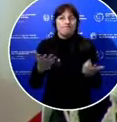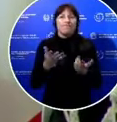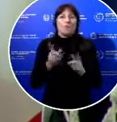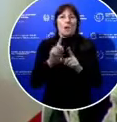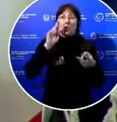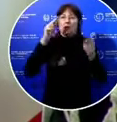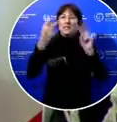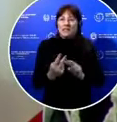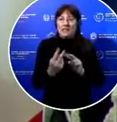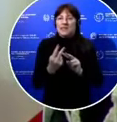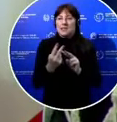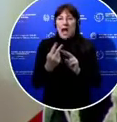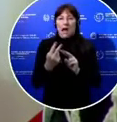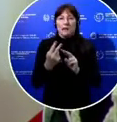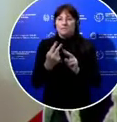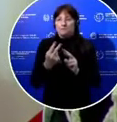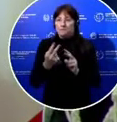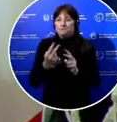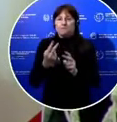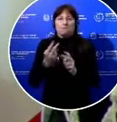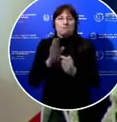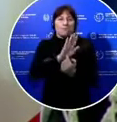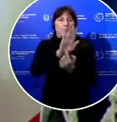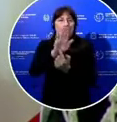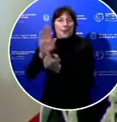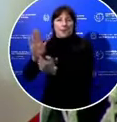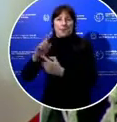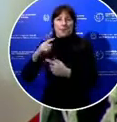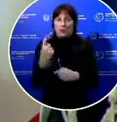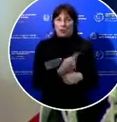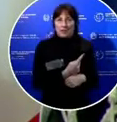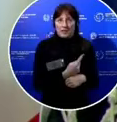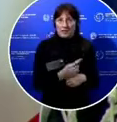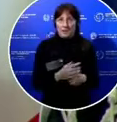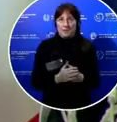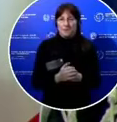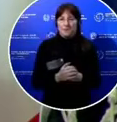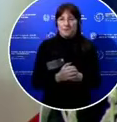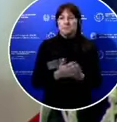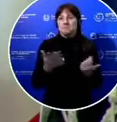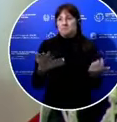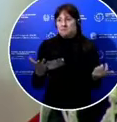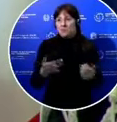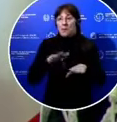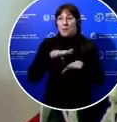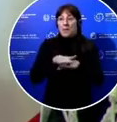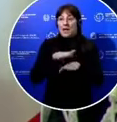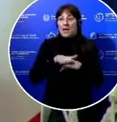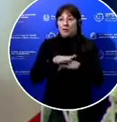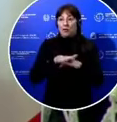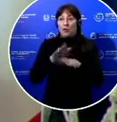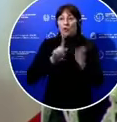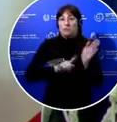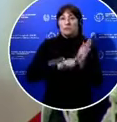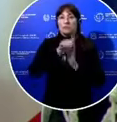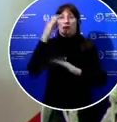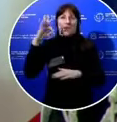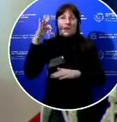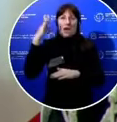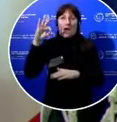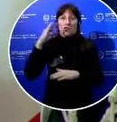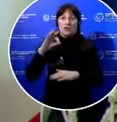vista, gestendo la discussione col metodo della ricerca sociale apprezzativa, un metodo estremamente efficace perché consente